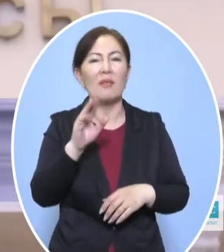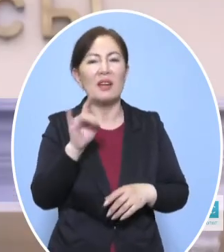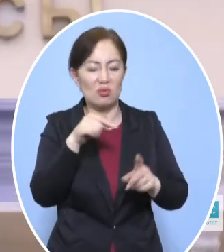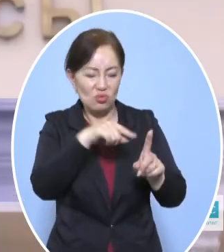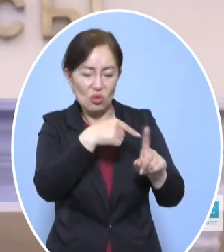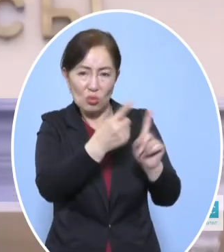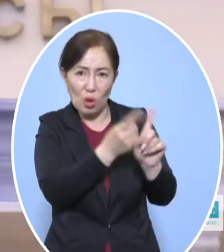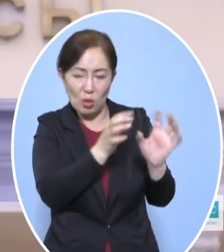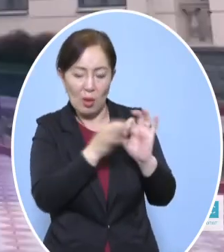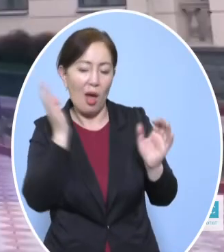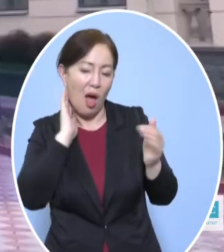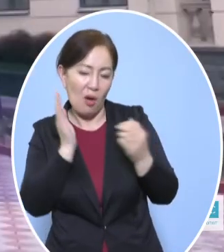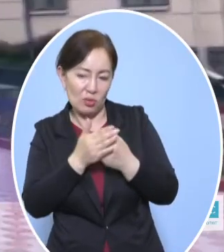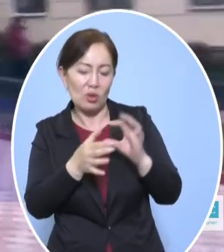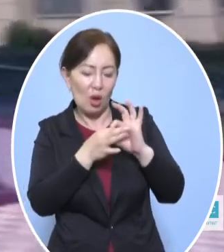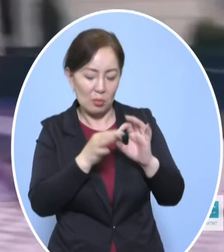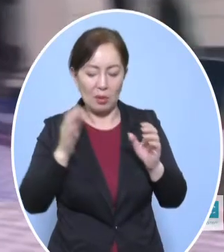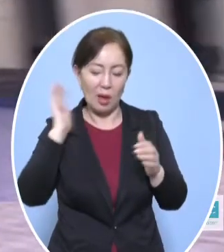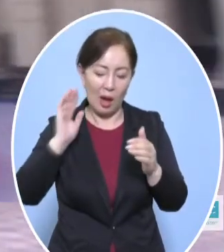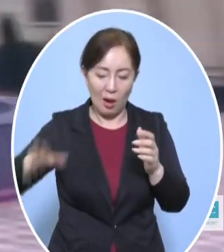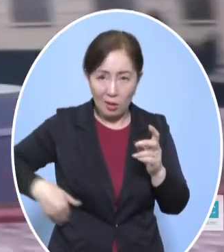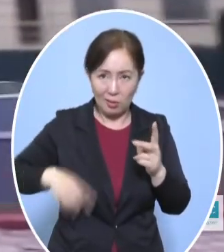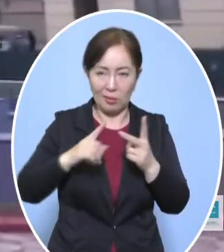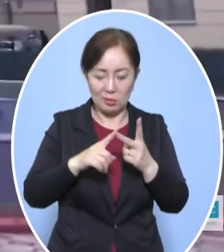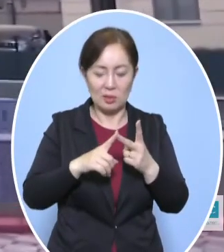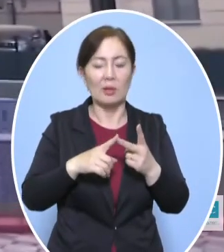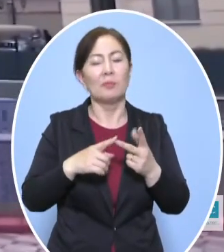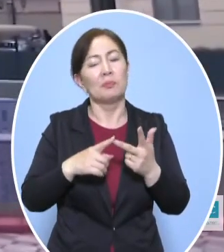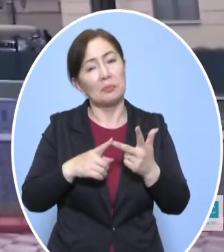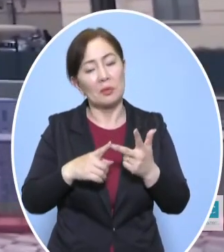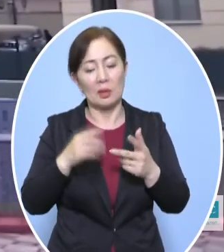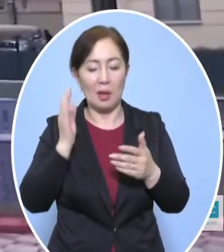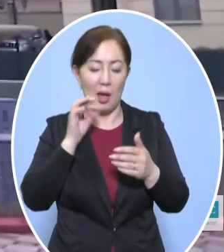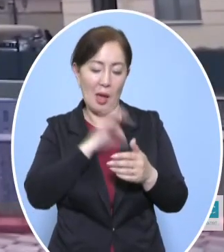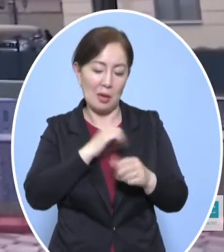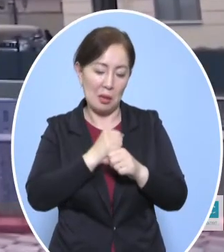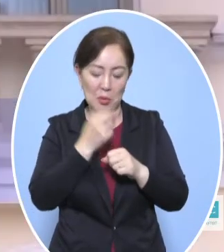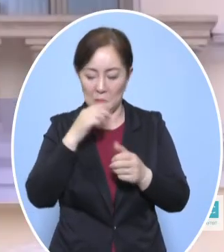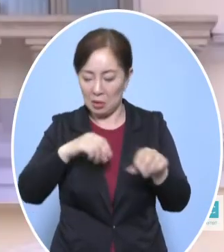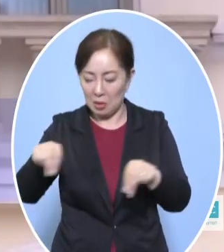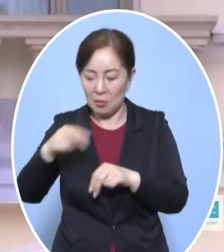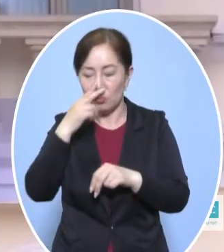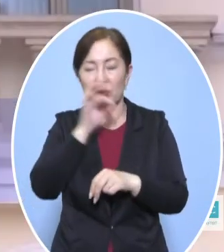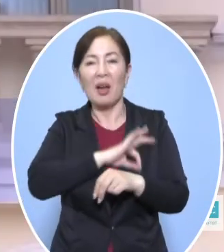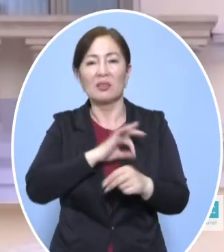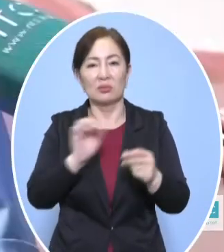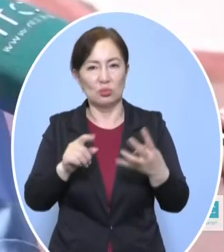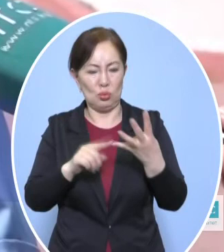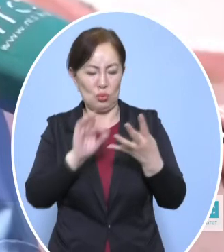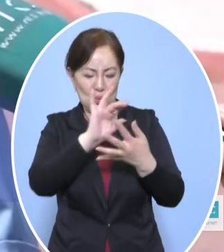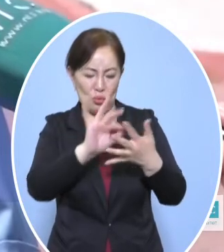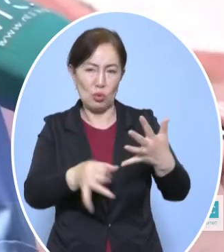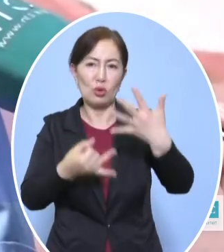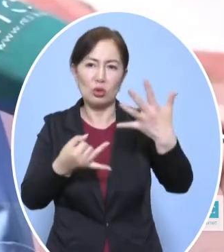газраас Башилний хэвд холбогдуулам авилгын нэг, хэл ахуйд авахыг оролцсон хоёр, мөн албан тушаалын байдлаа уруулан үр ашиггүй гэрээ байгуулсан